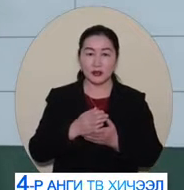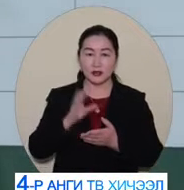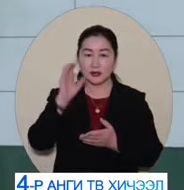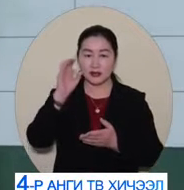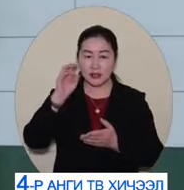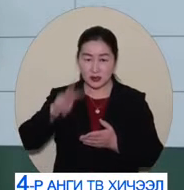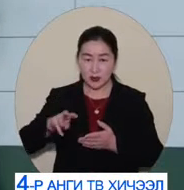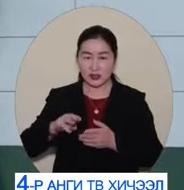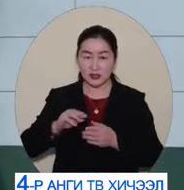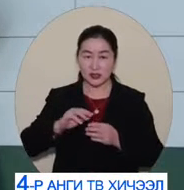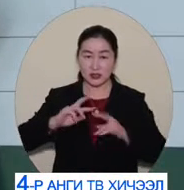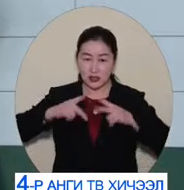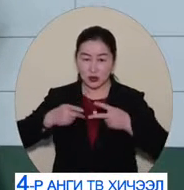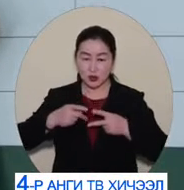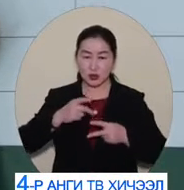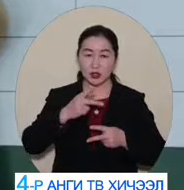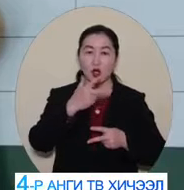см.